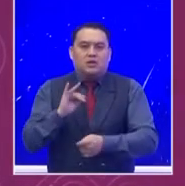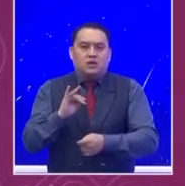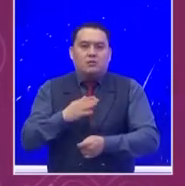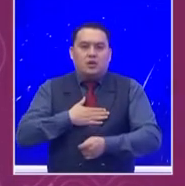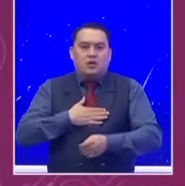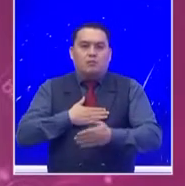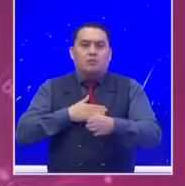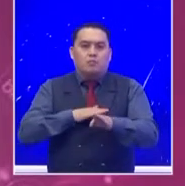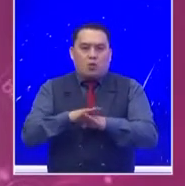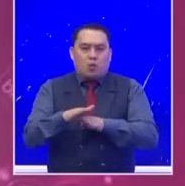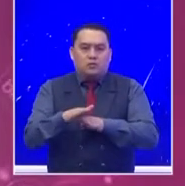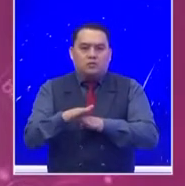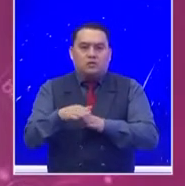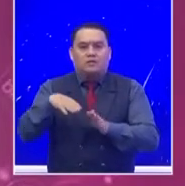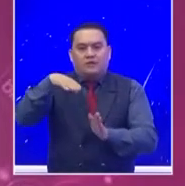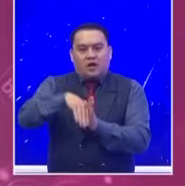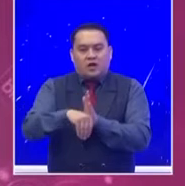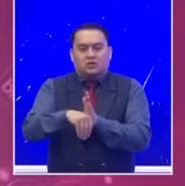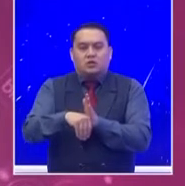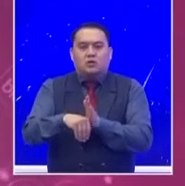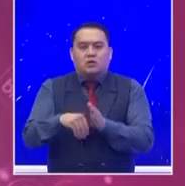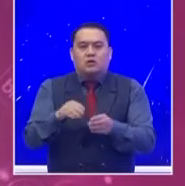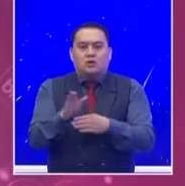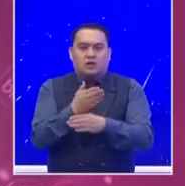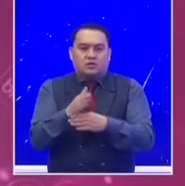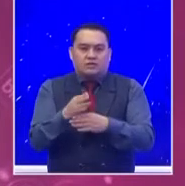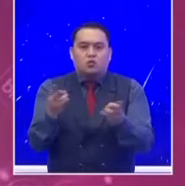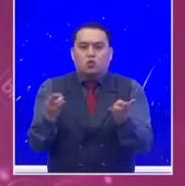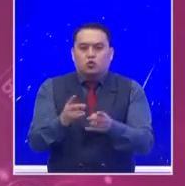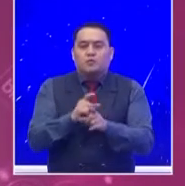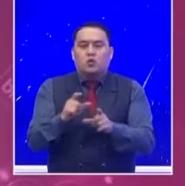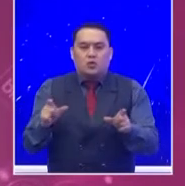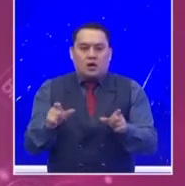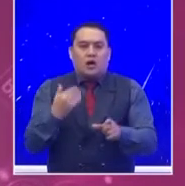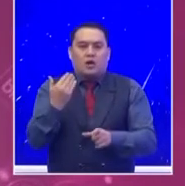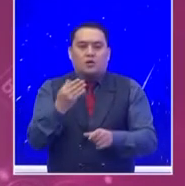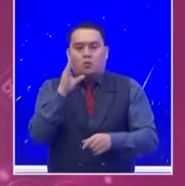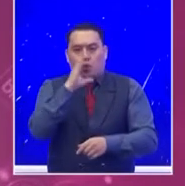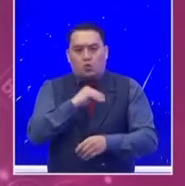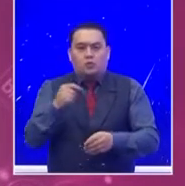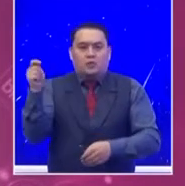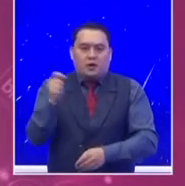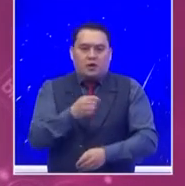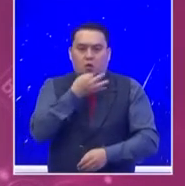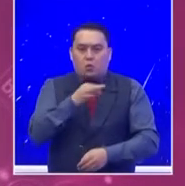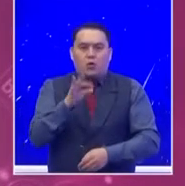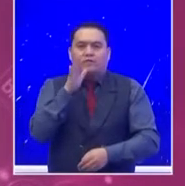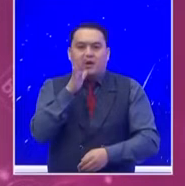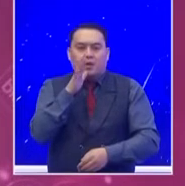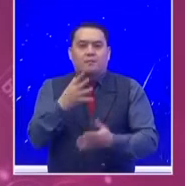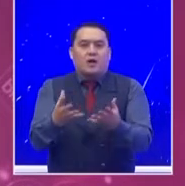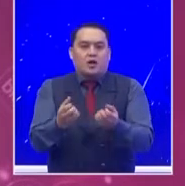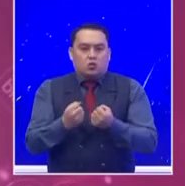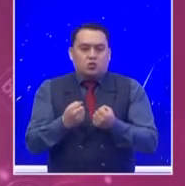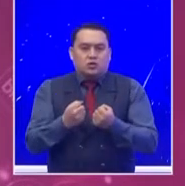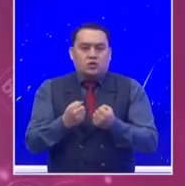будем полностью это забивать в реестр. После этого будем раздавать нуждающимся людям. Или же они могут приходить в любое время, получать эти